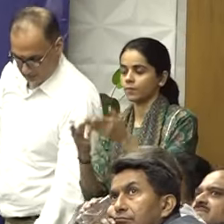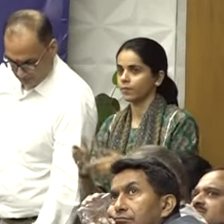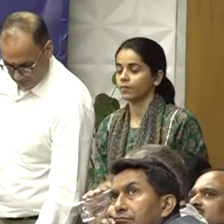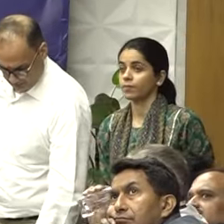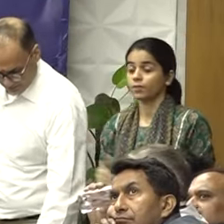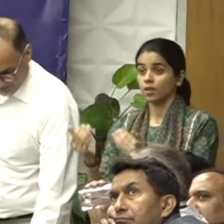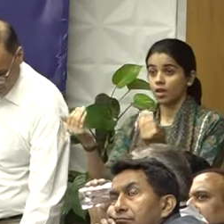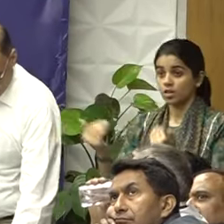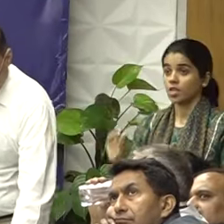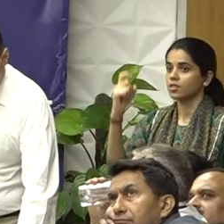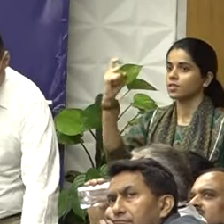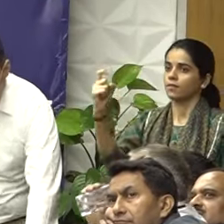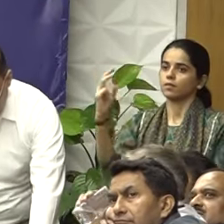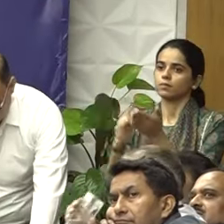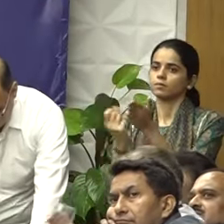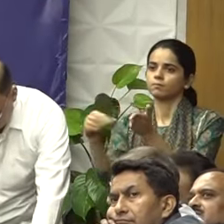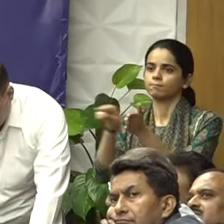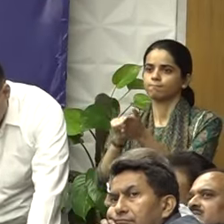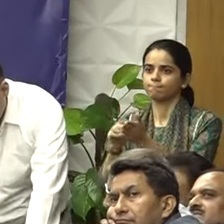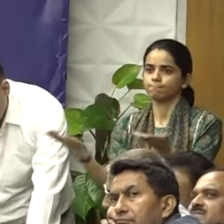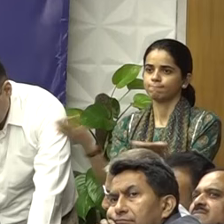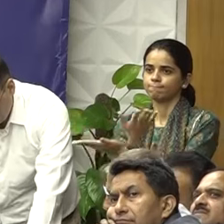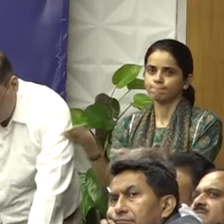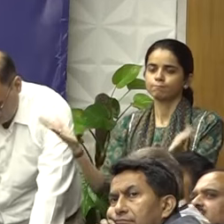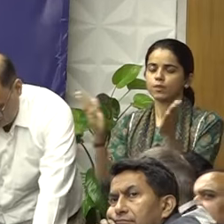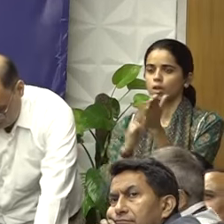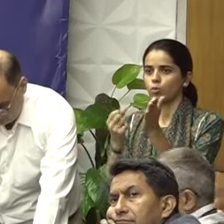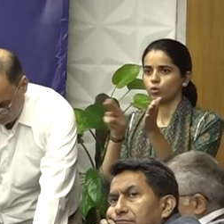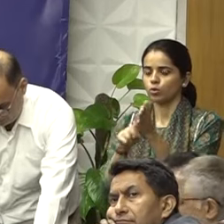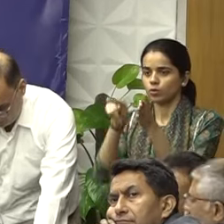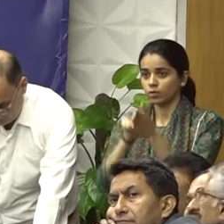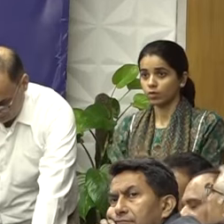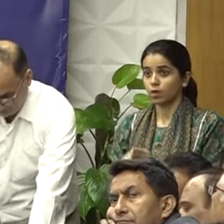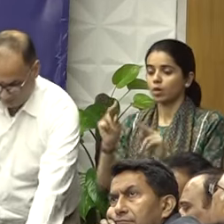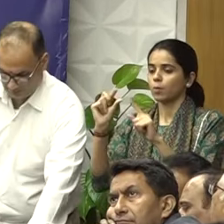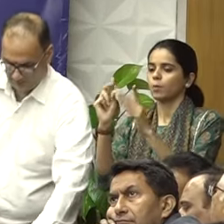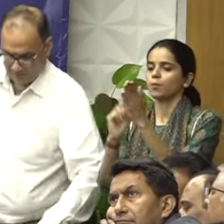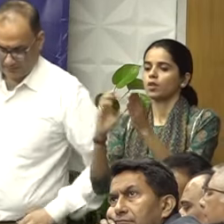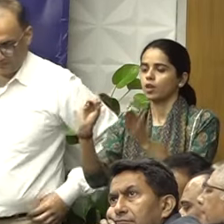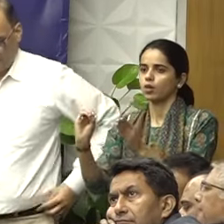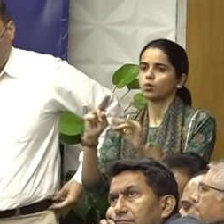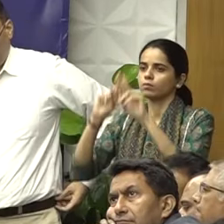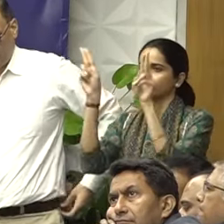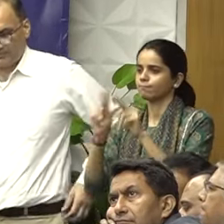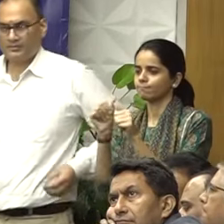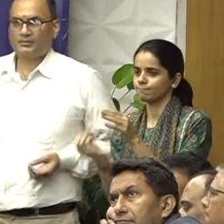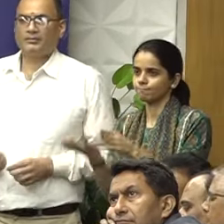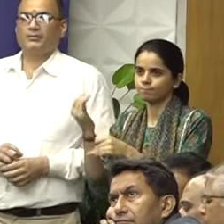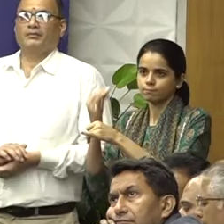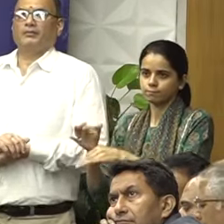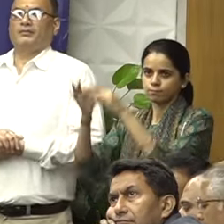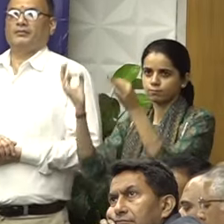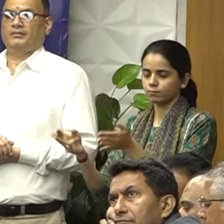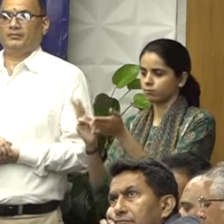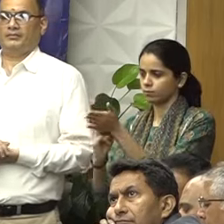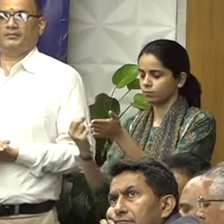आज यहाँ 7 समझौता ज्ञापन पर हस्ताक्षर किए जाएंगे। सर्वप्रथम पीएनडो इंटरनेशनल फाउंडेशन के साथ यह हस्ताक्षर किए जा